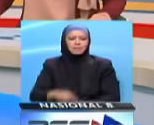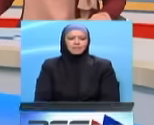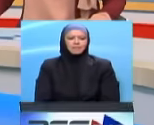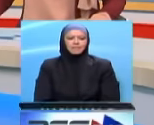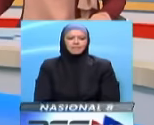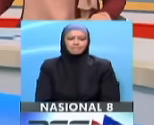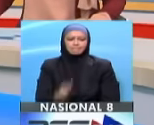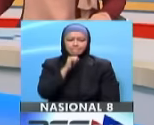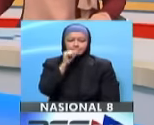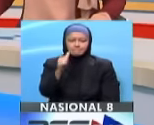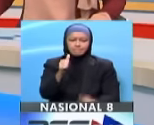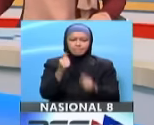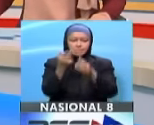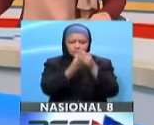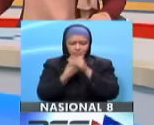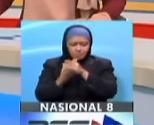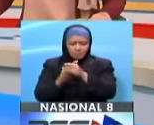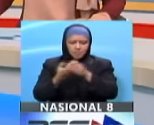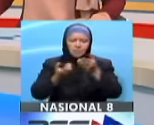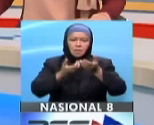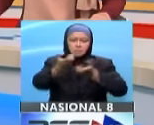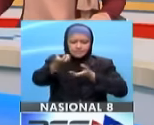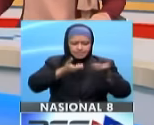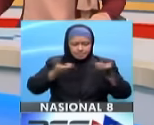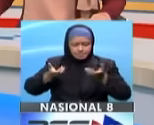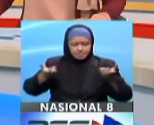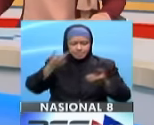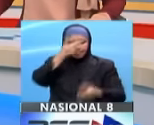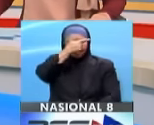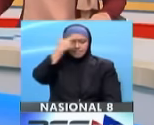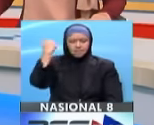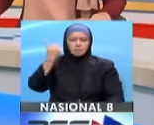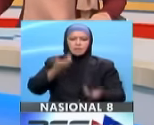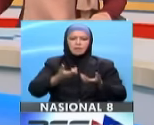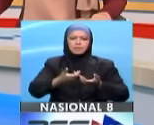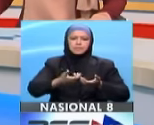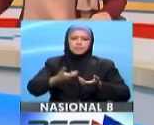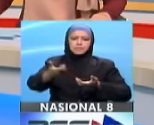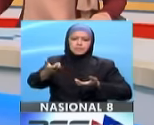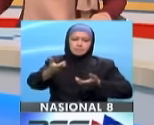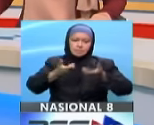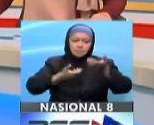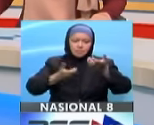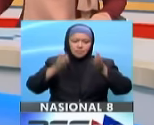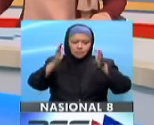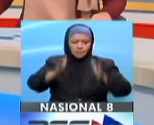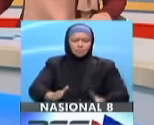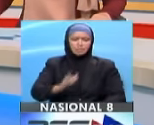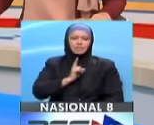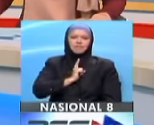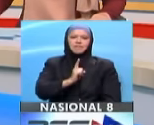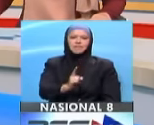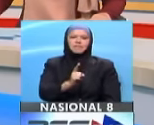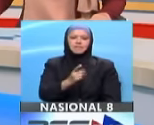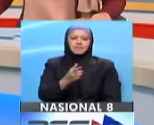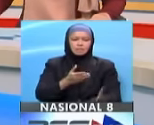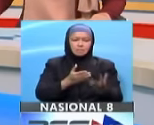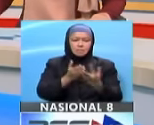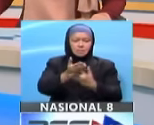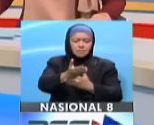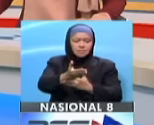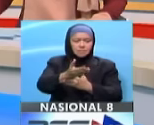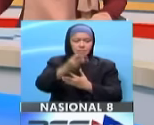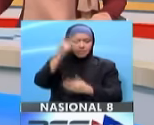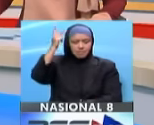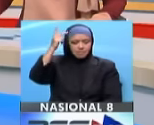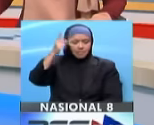Tidak bersatu dan berpecah belah antara faktor utama kepada perpecahan umat Islam ketika ini. Melalui khutbah Arafah yang disiarkan secara langsung di